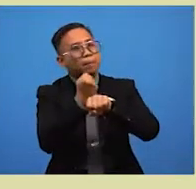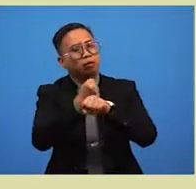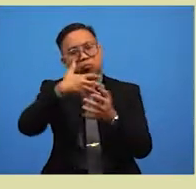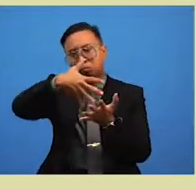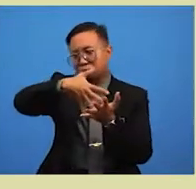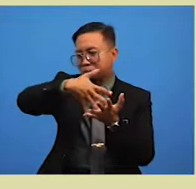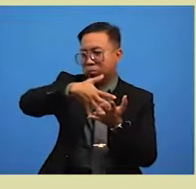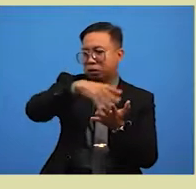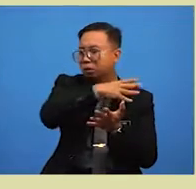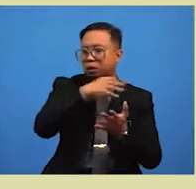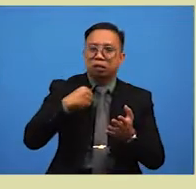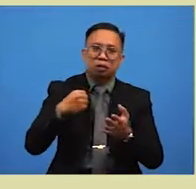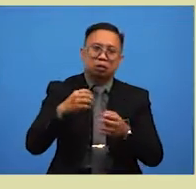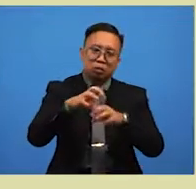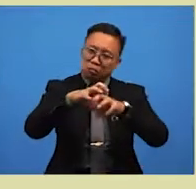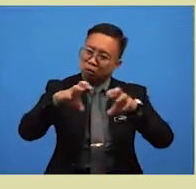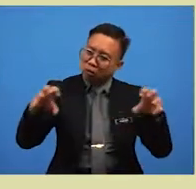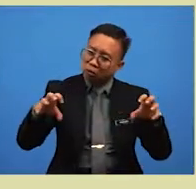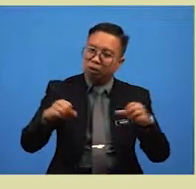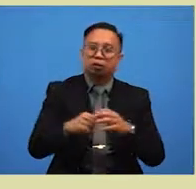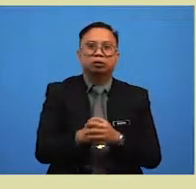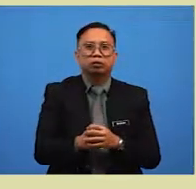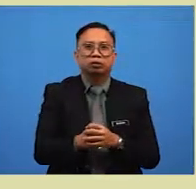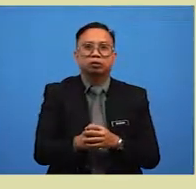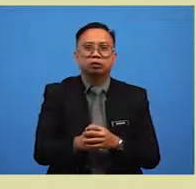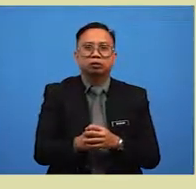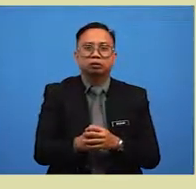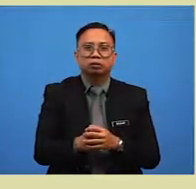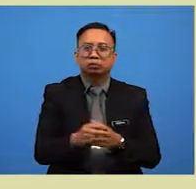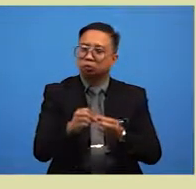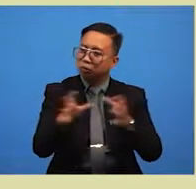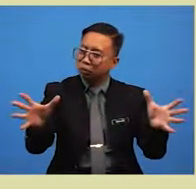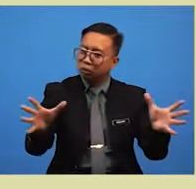lemah, seterusnya reka dan akhirnya pecah.